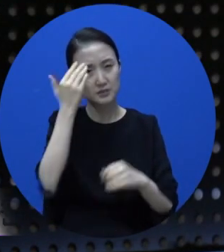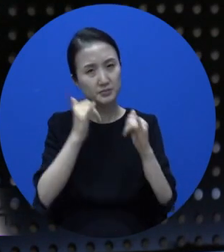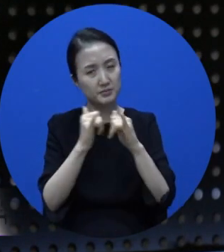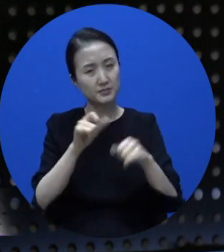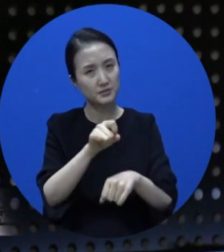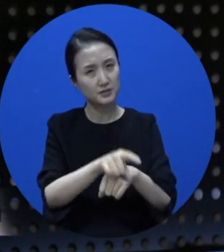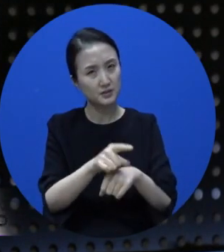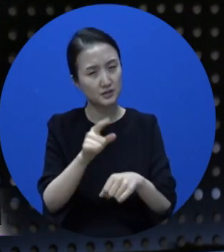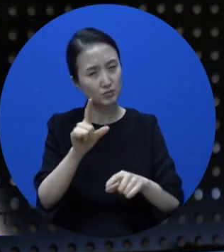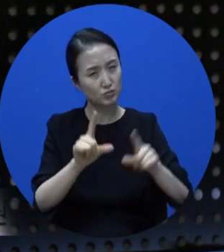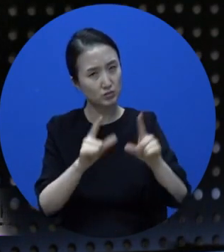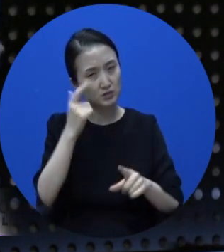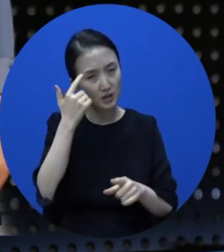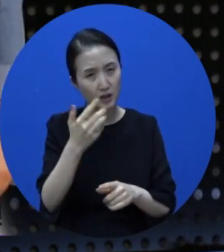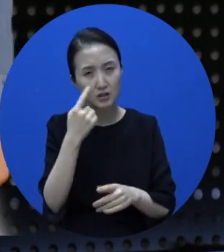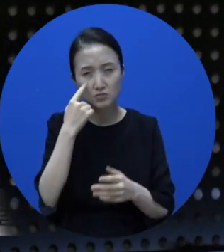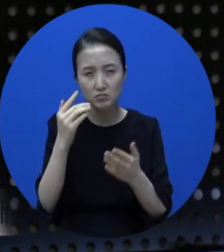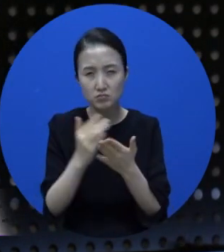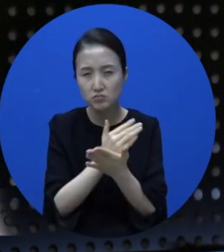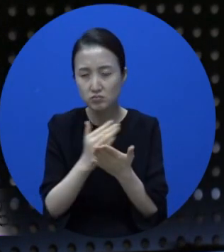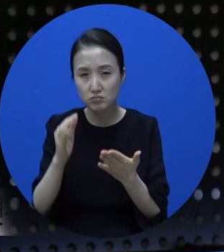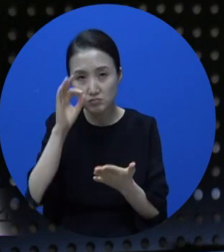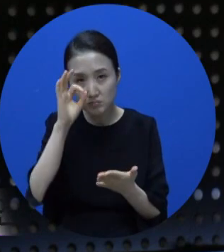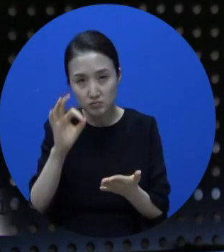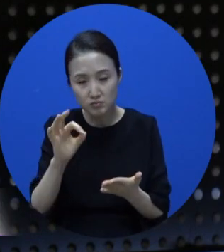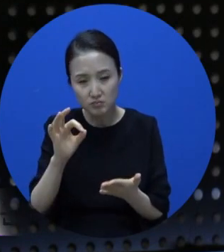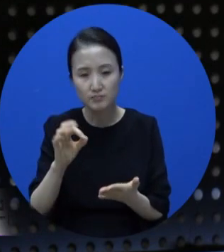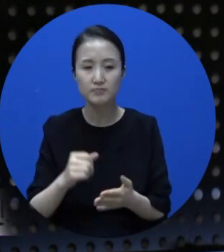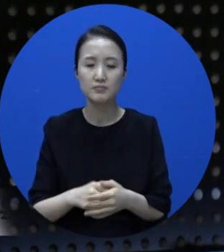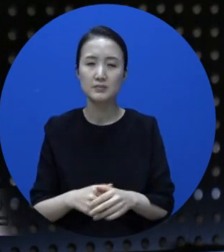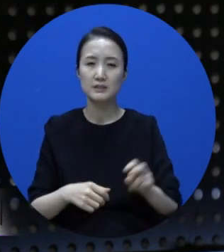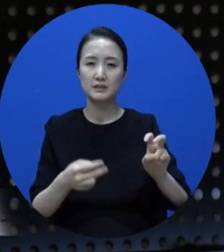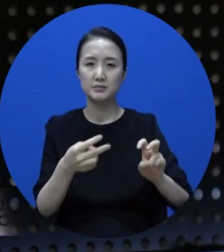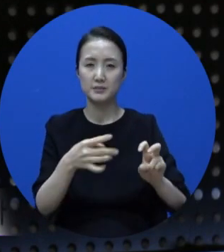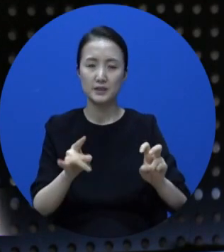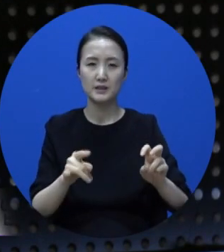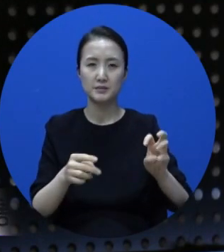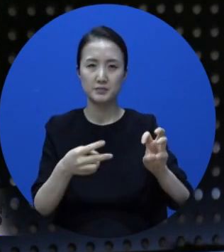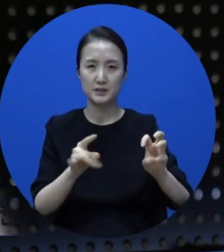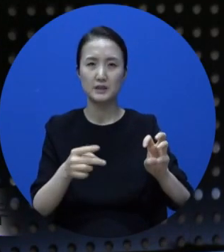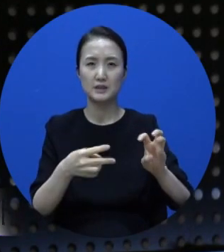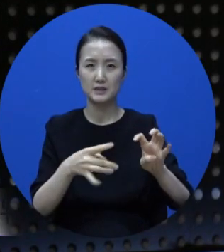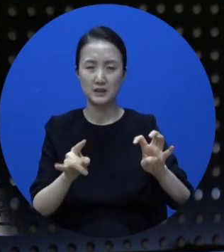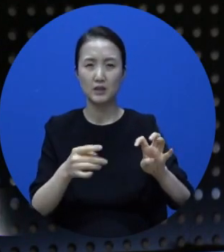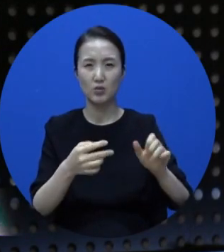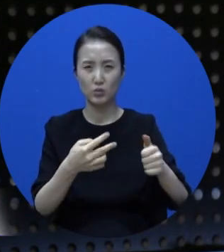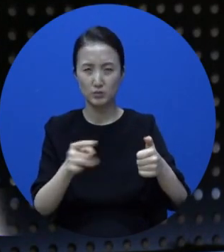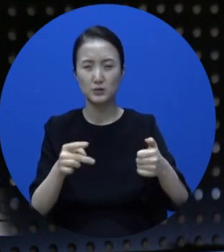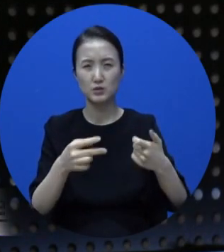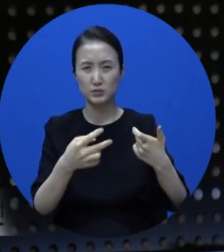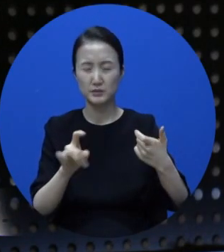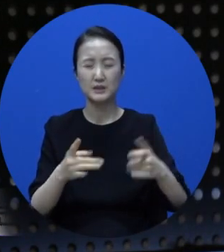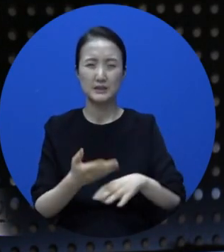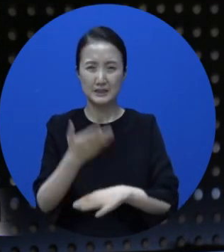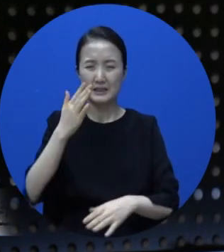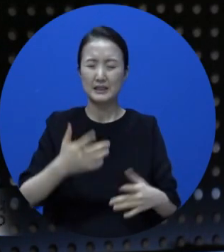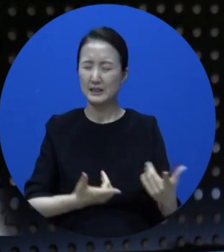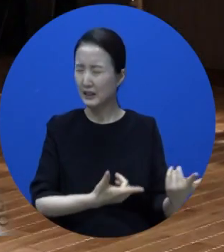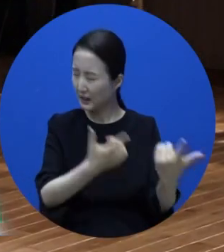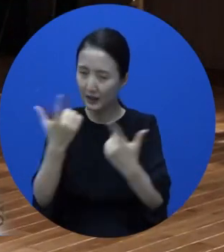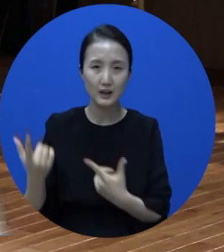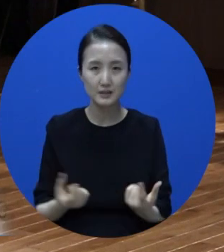문젠가 그 9분에서 봤더니 2 30대 40대 60대 이상 전 계층의